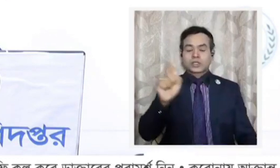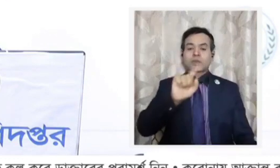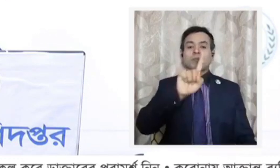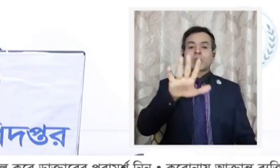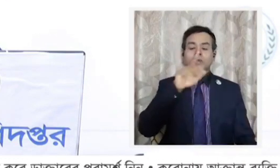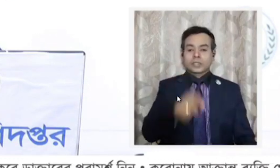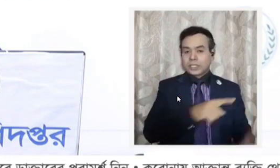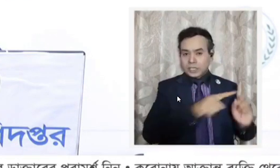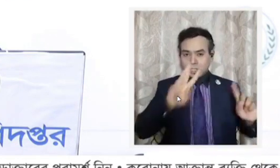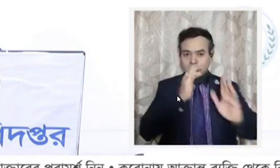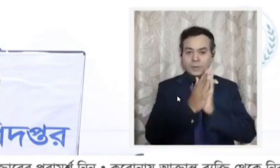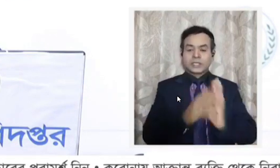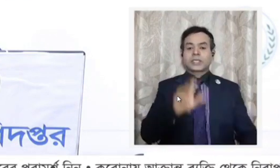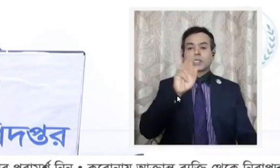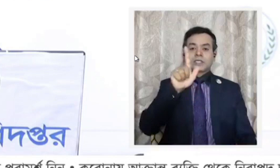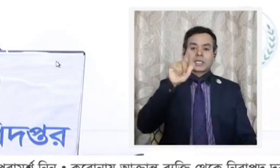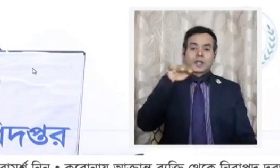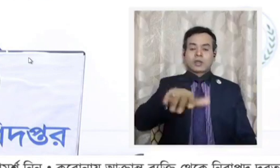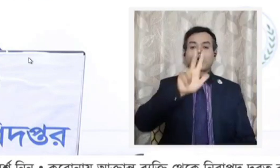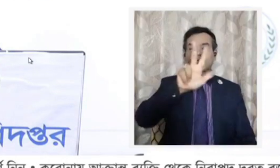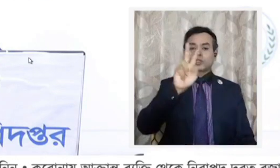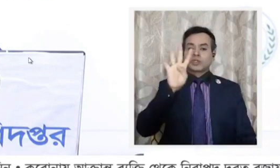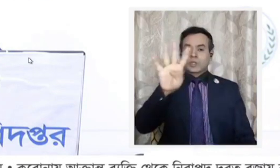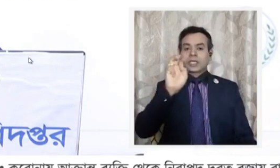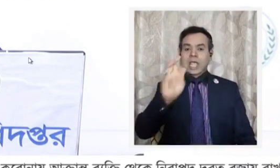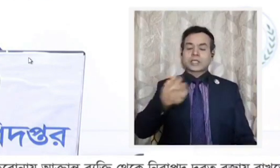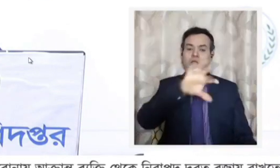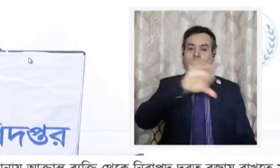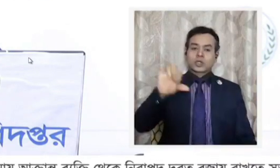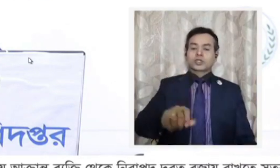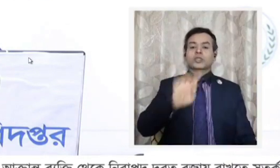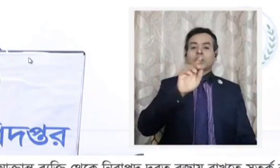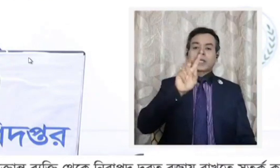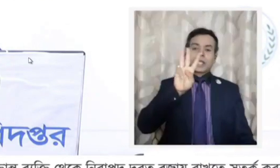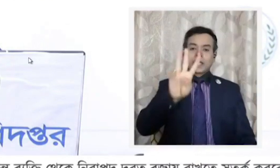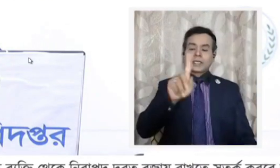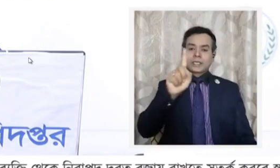দক্ষিণ পূর্ব এশিয়া 24 ঘন্টা শনাক্ত হয়েছেন 24,115 জন। এ পর্যন্ত